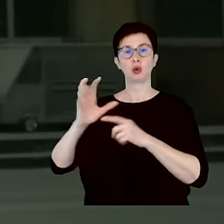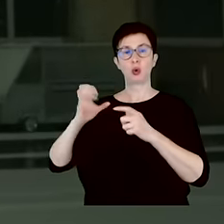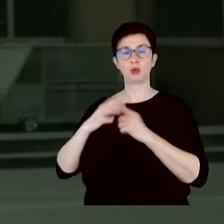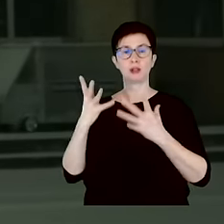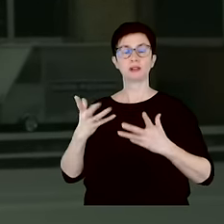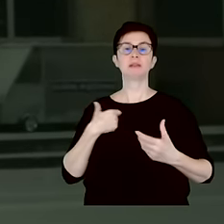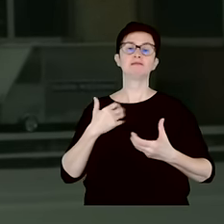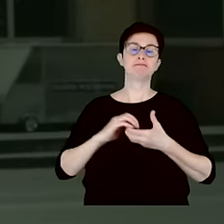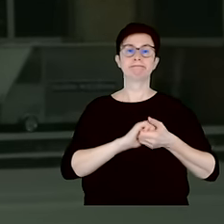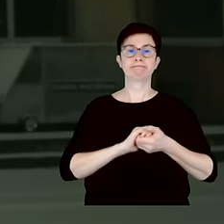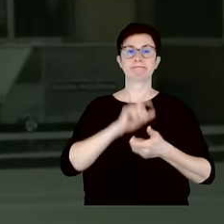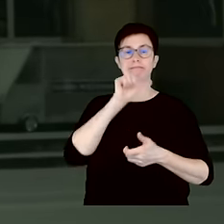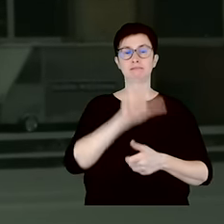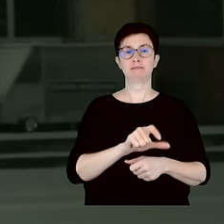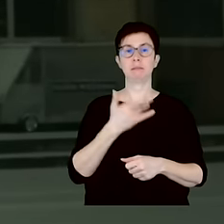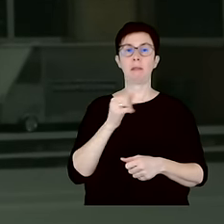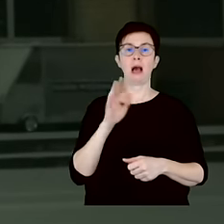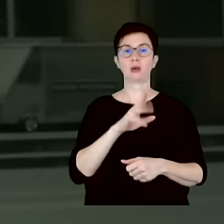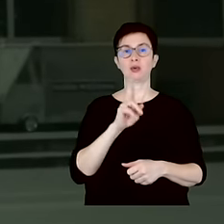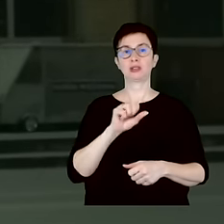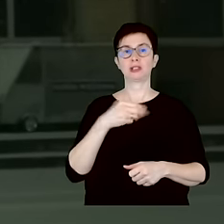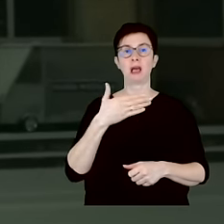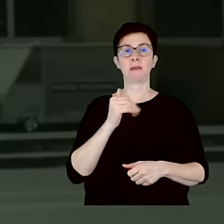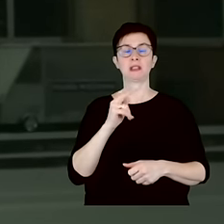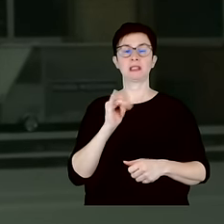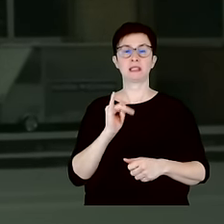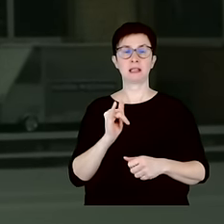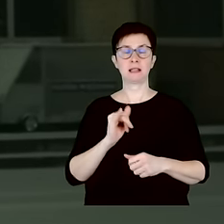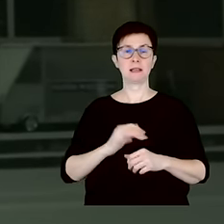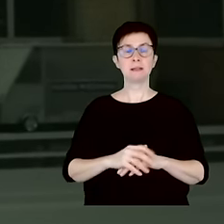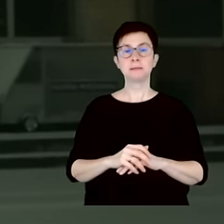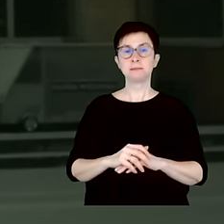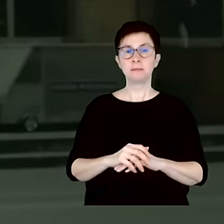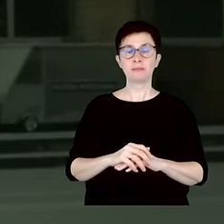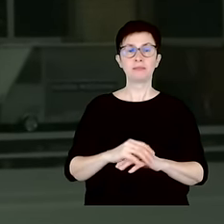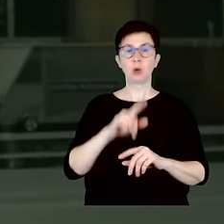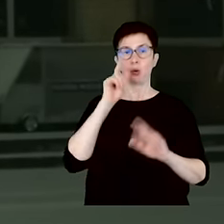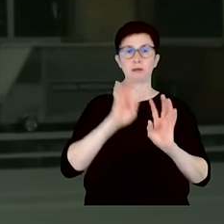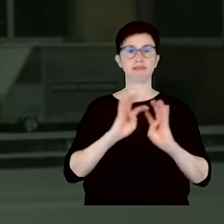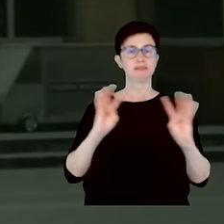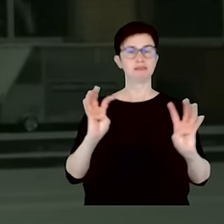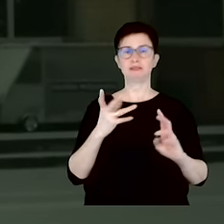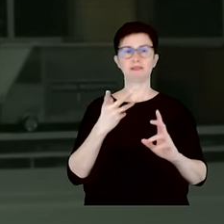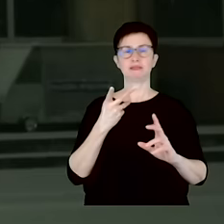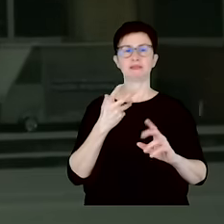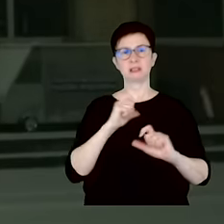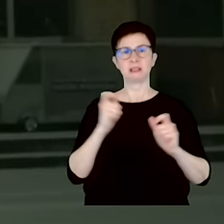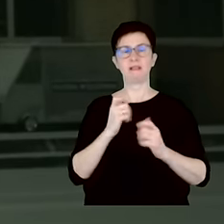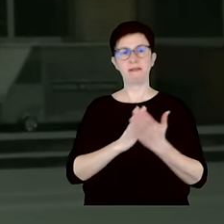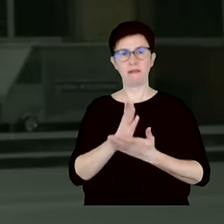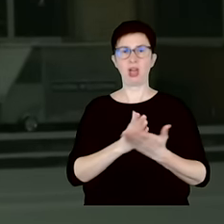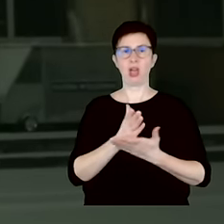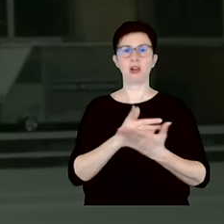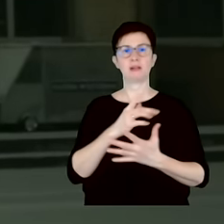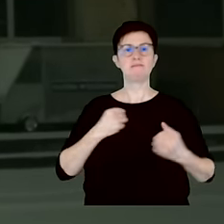tutaj więźniem politycznym Mariuszem Kamińskim, oni nie tracą wiary. Oni są zmobilizowani, że